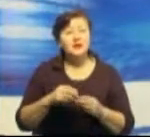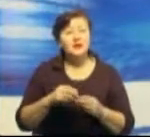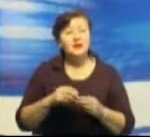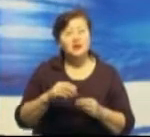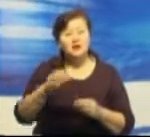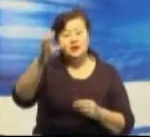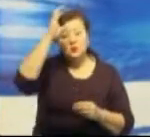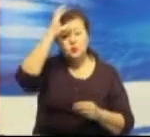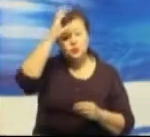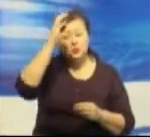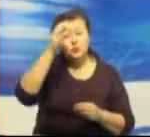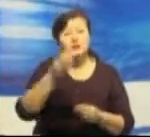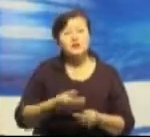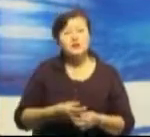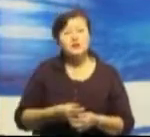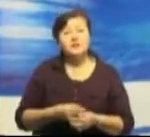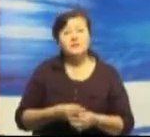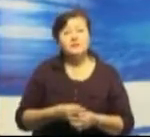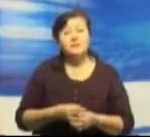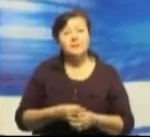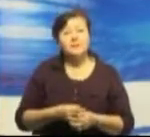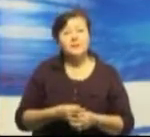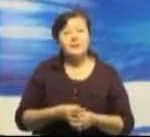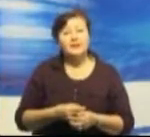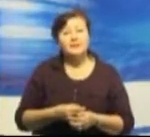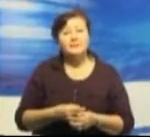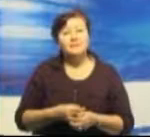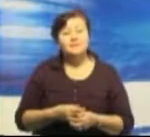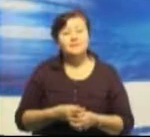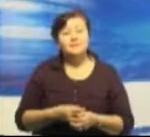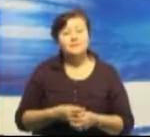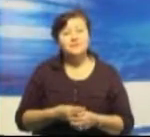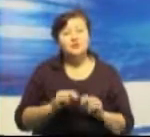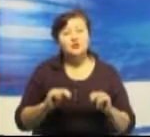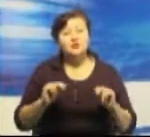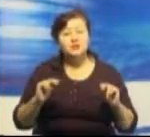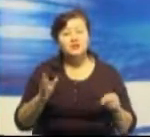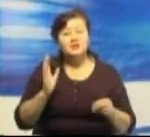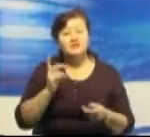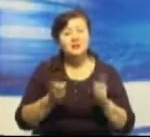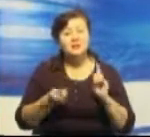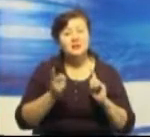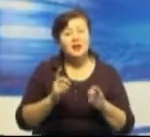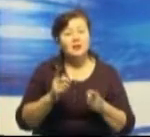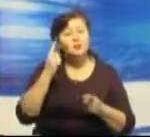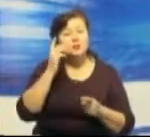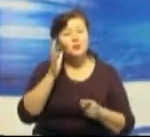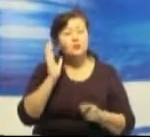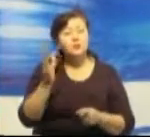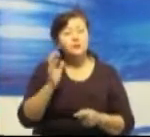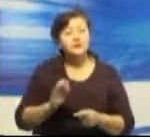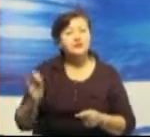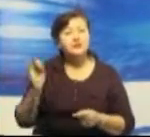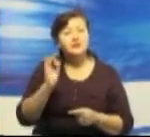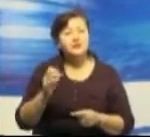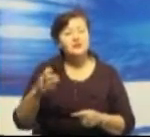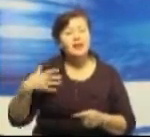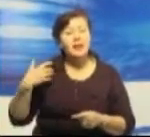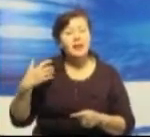филологических наук профессоров. И я думаю, этот семинар будет очень полезным для